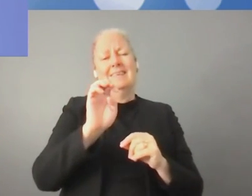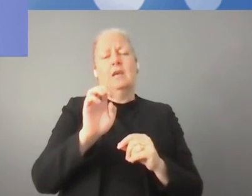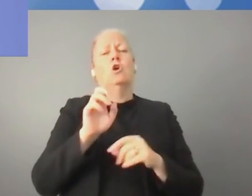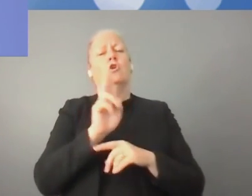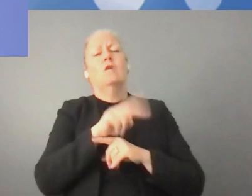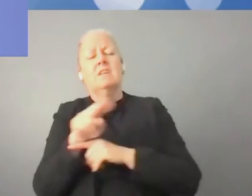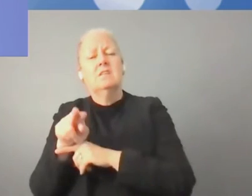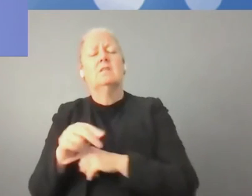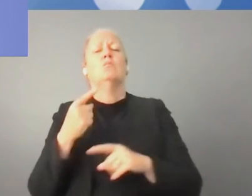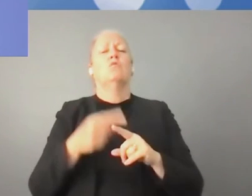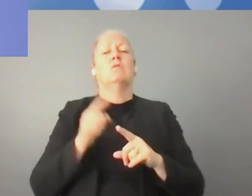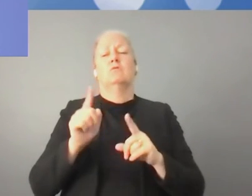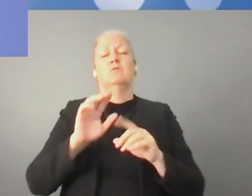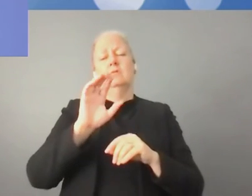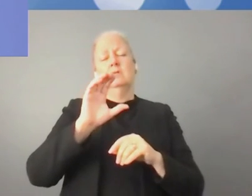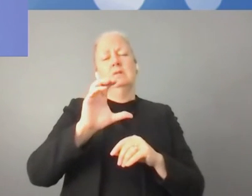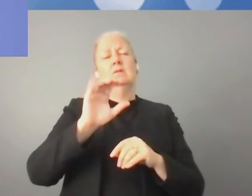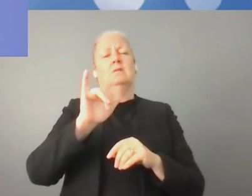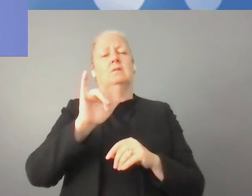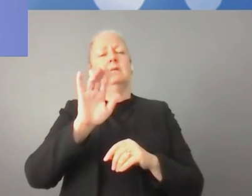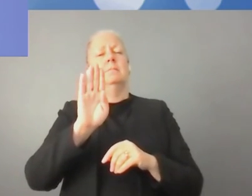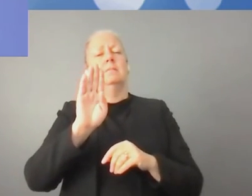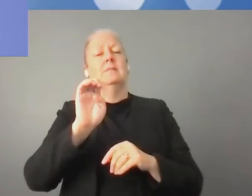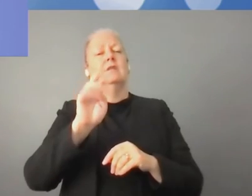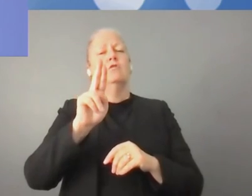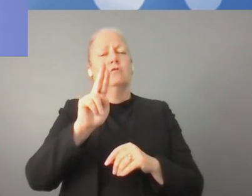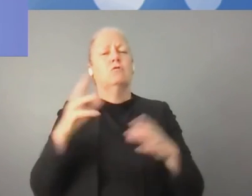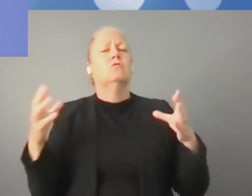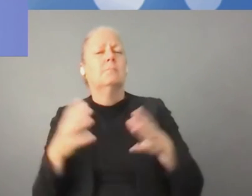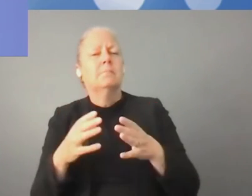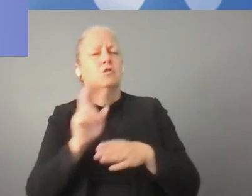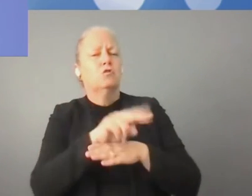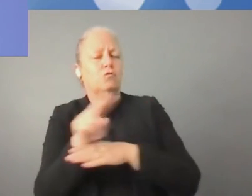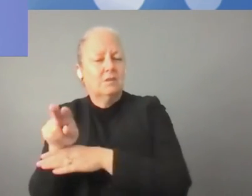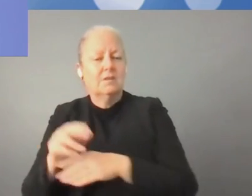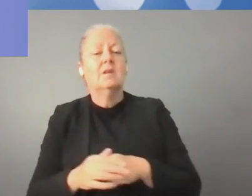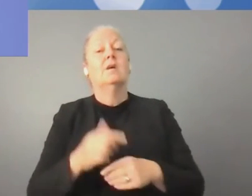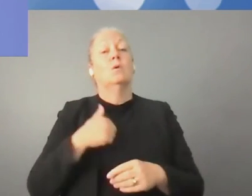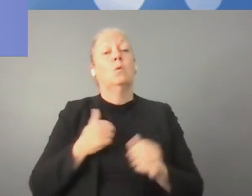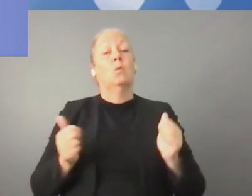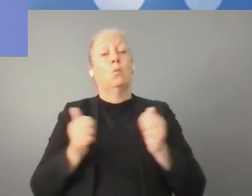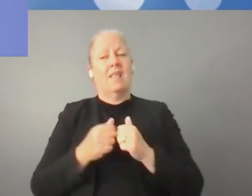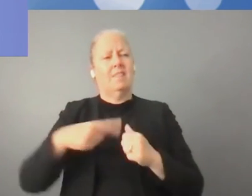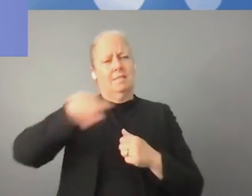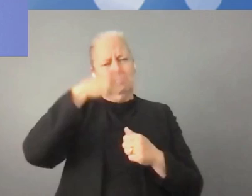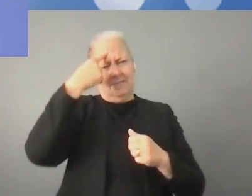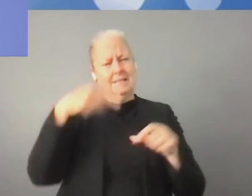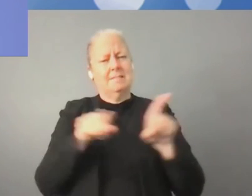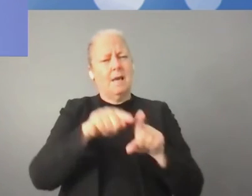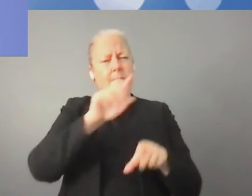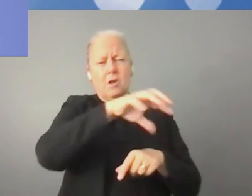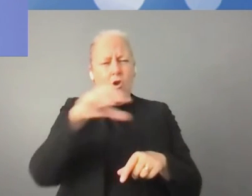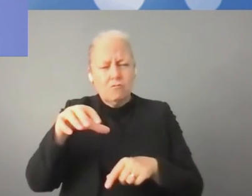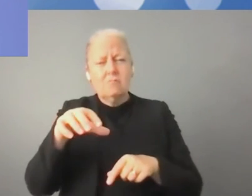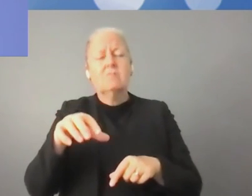рамках рабочих групп ООН. Это рабочие группы, которые касаются новых цифровых